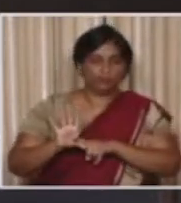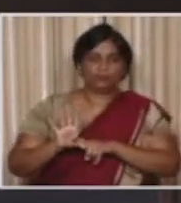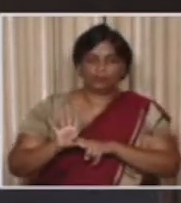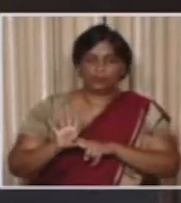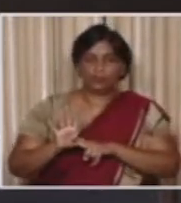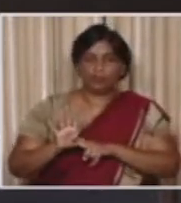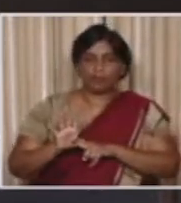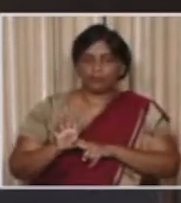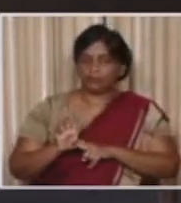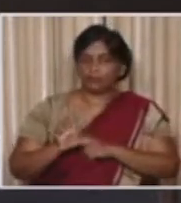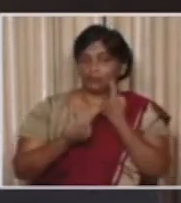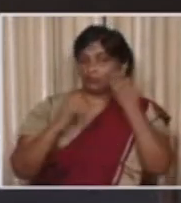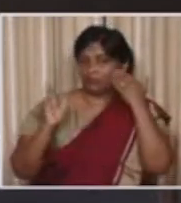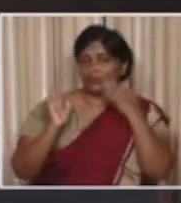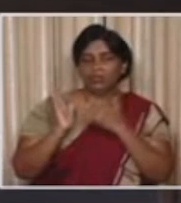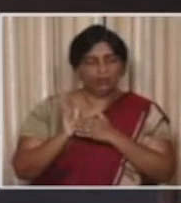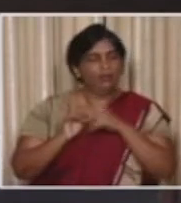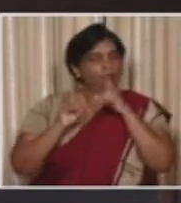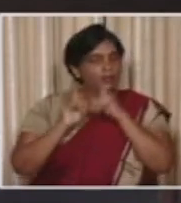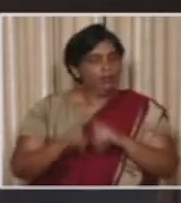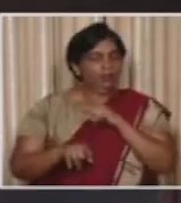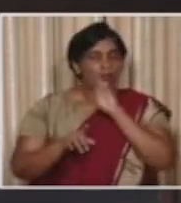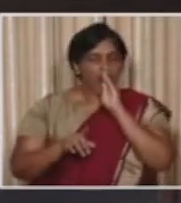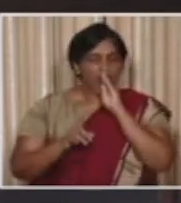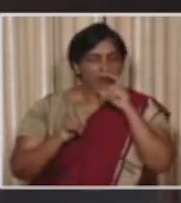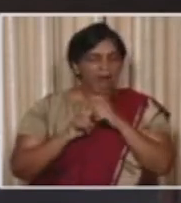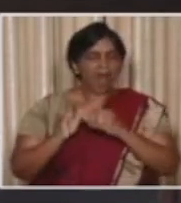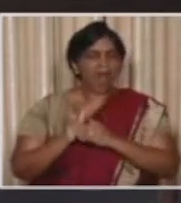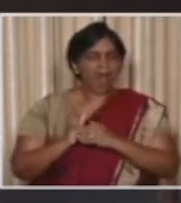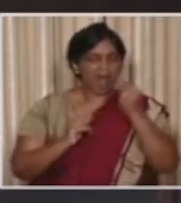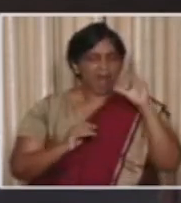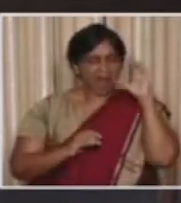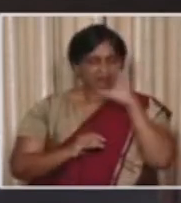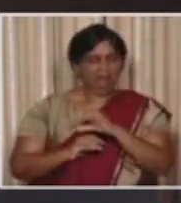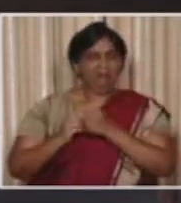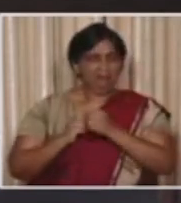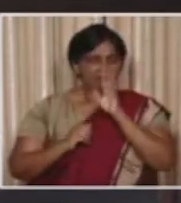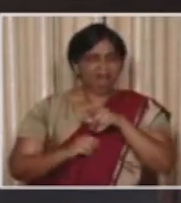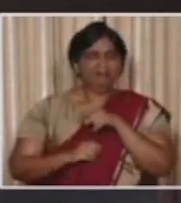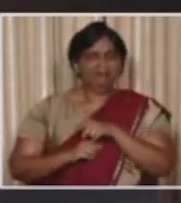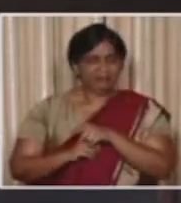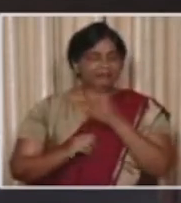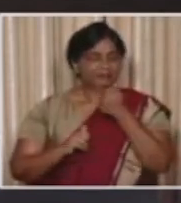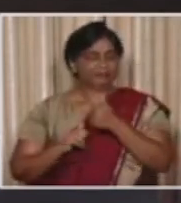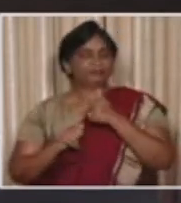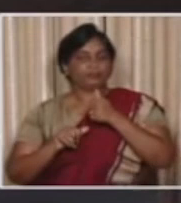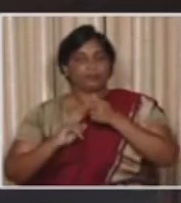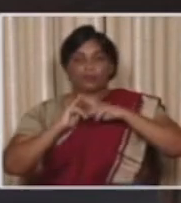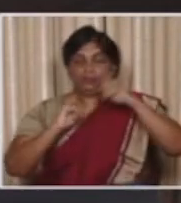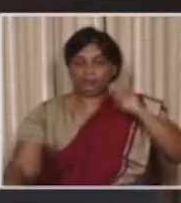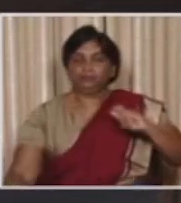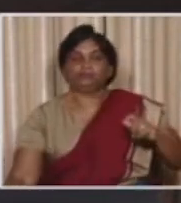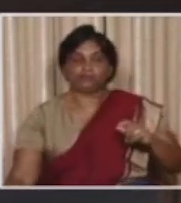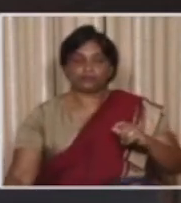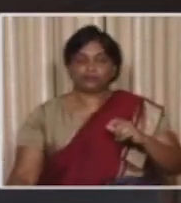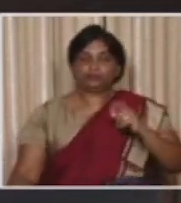ගැන GMP රෙජිස්ට්‍රේෂන් එක ගැන. එහෙම ඩොලර් මිලියන ගණනාවක් තිස්ස මේව කරපු හොඳ BSA ග්‍රැජුවේට්ස්ලා